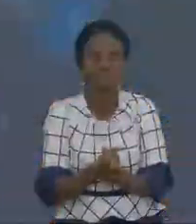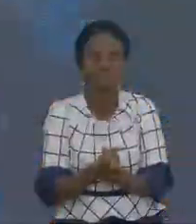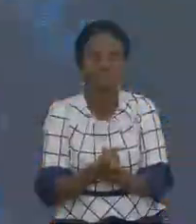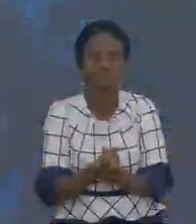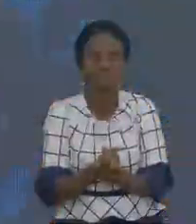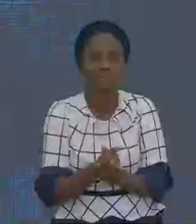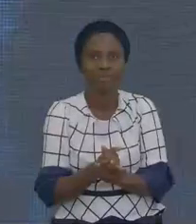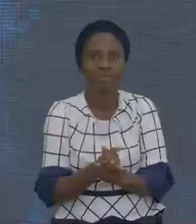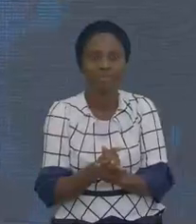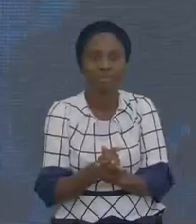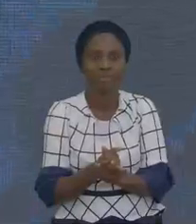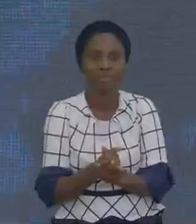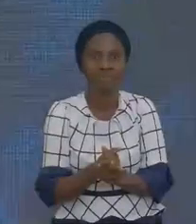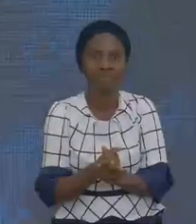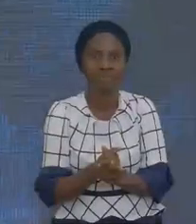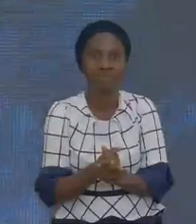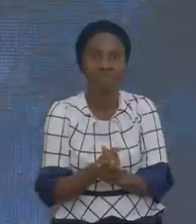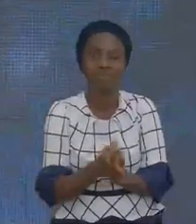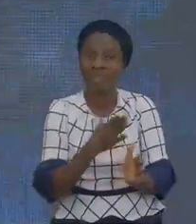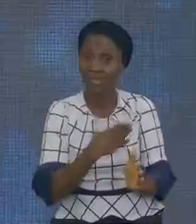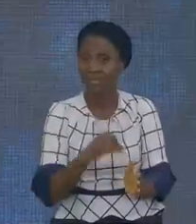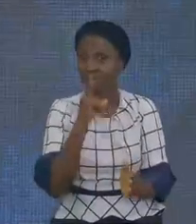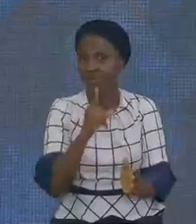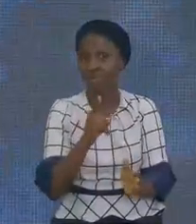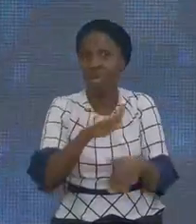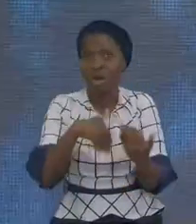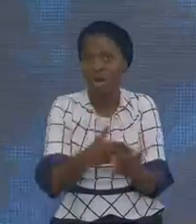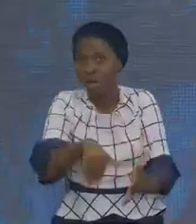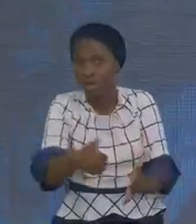Et bien sûr, les autres péchés de ta vie.